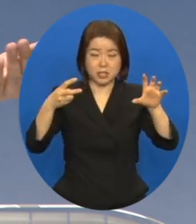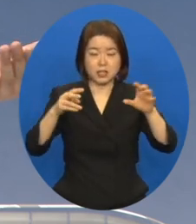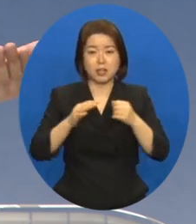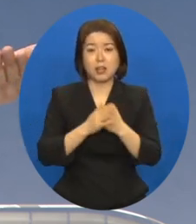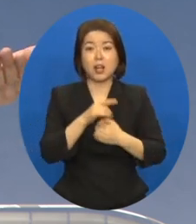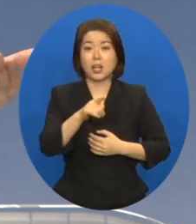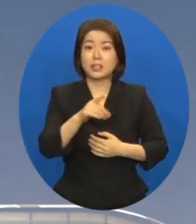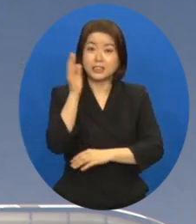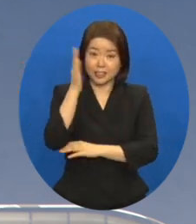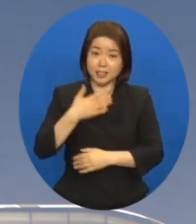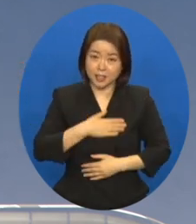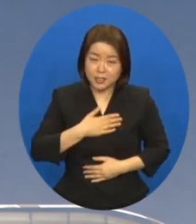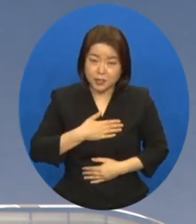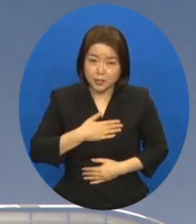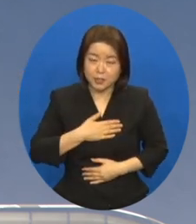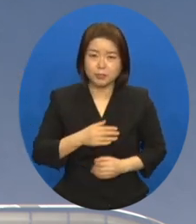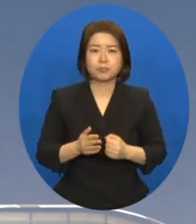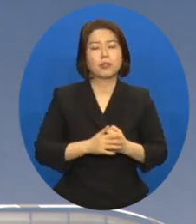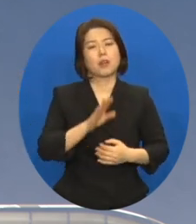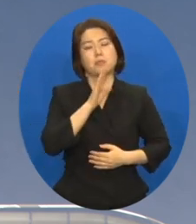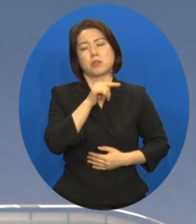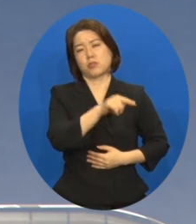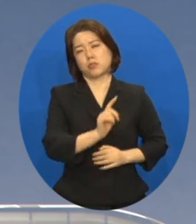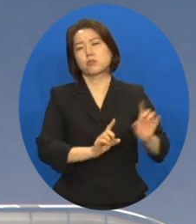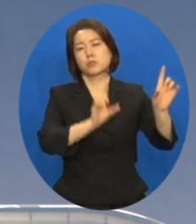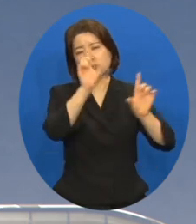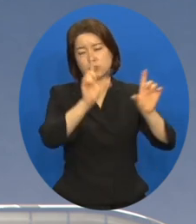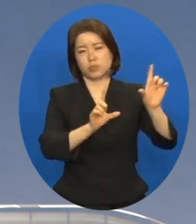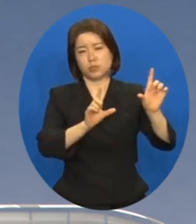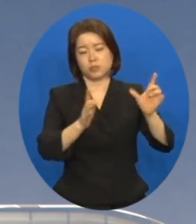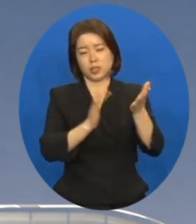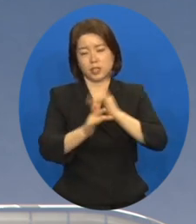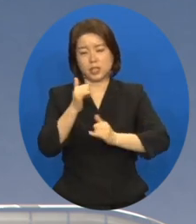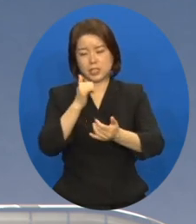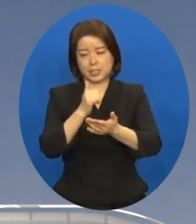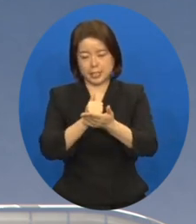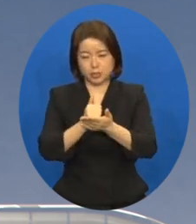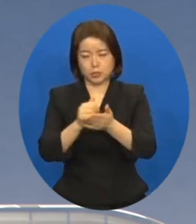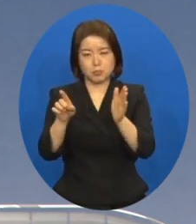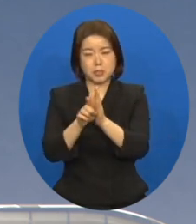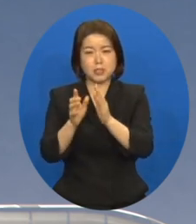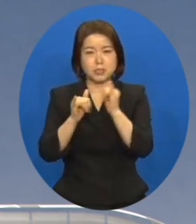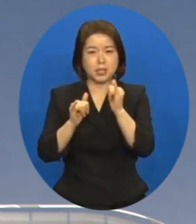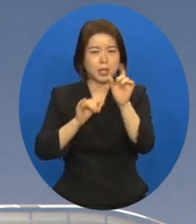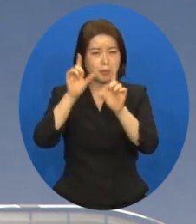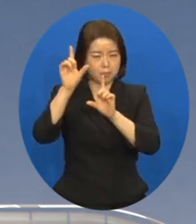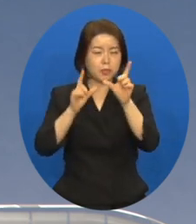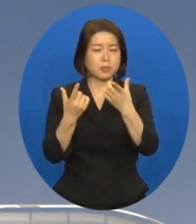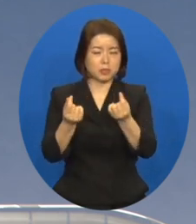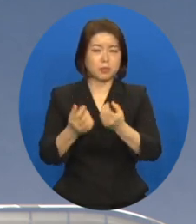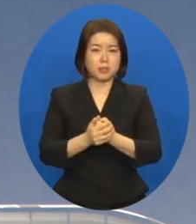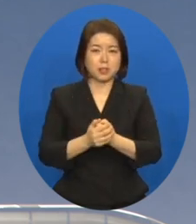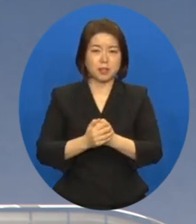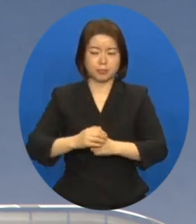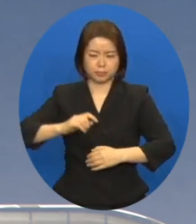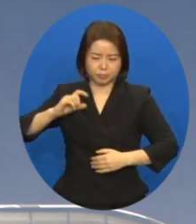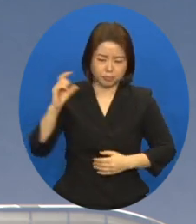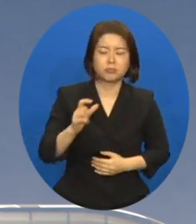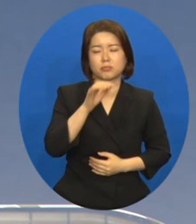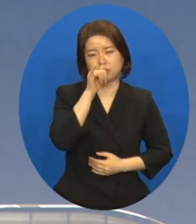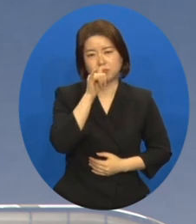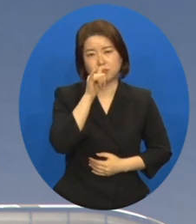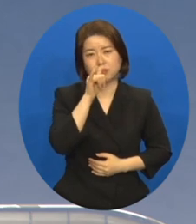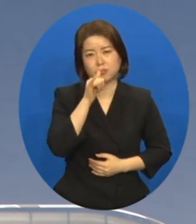이야기 아시죠? 바로 그것이 바로 예수 믿는 사람의 이미지예요. 강력한